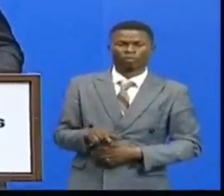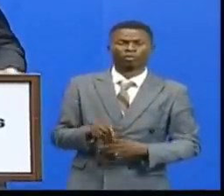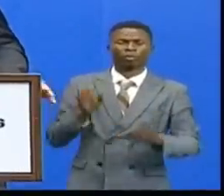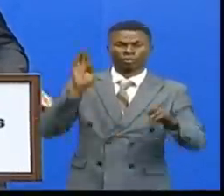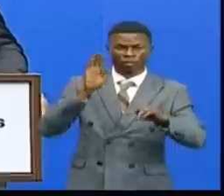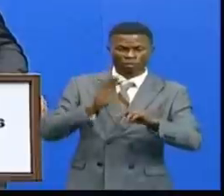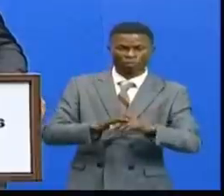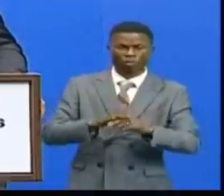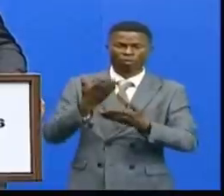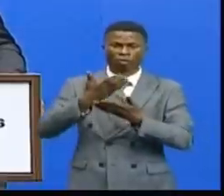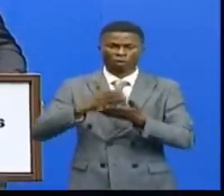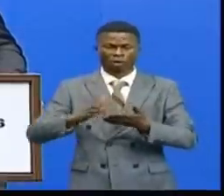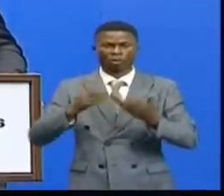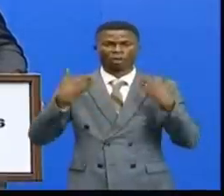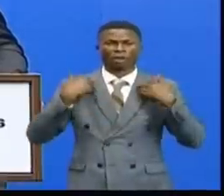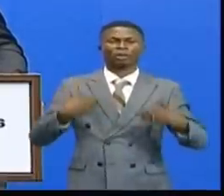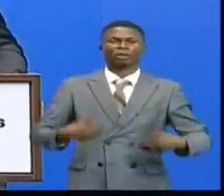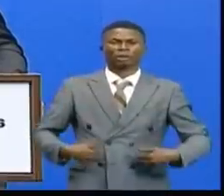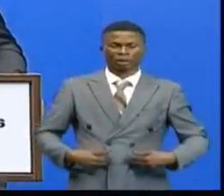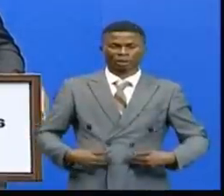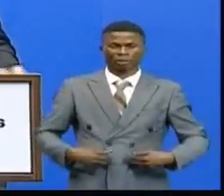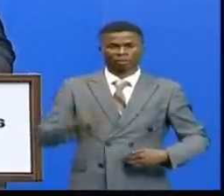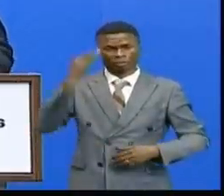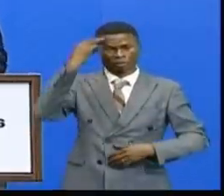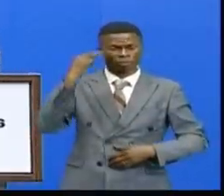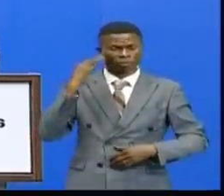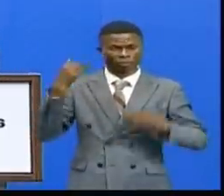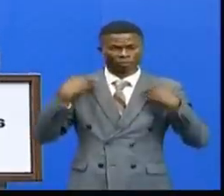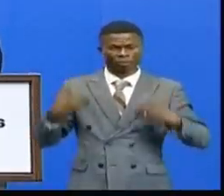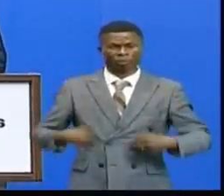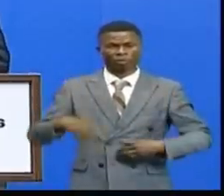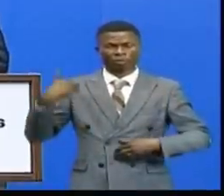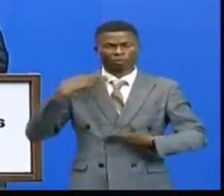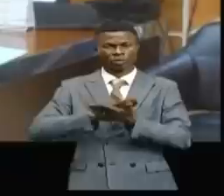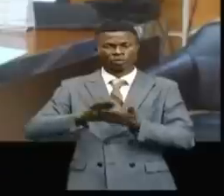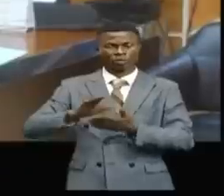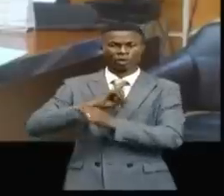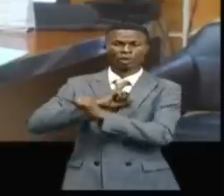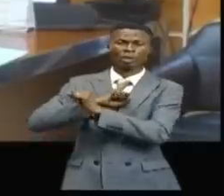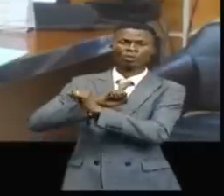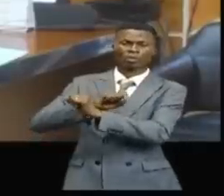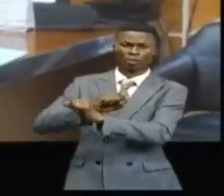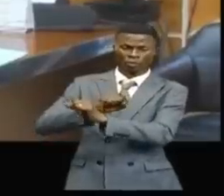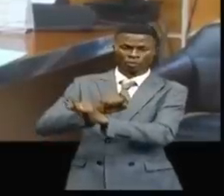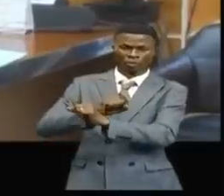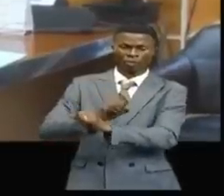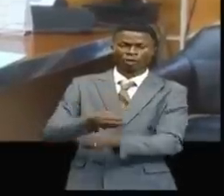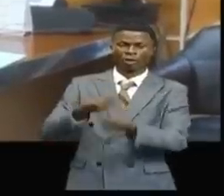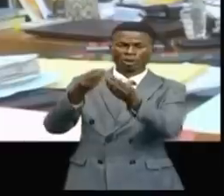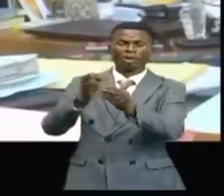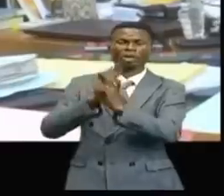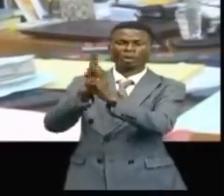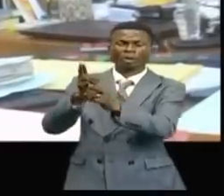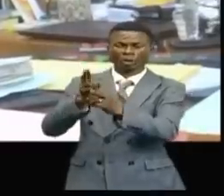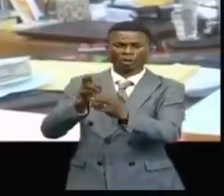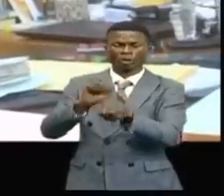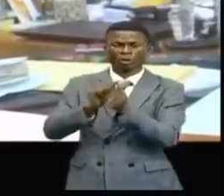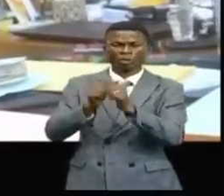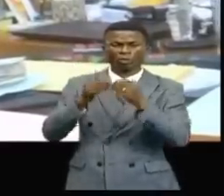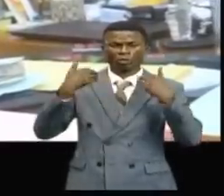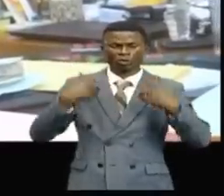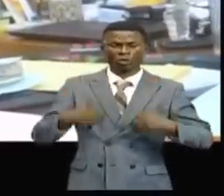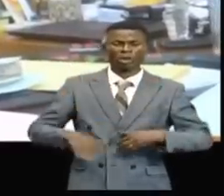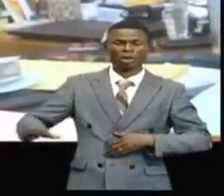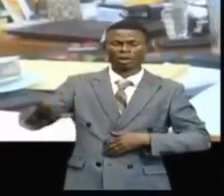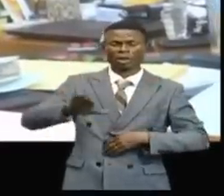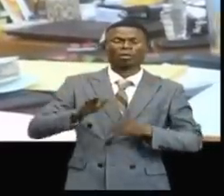Abordant le volet sanitaire, le ministre de la Santé publique, Hygiène et Prévention a présenté la situation sanitaire sur